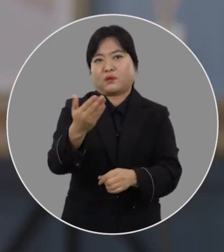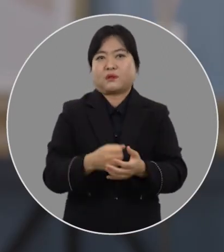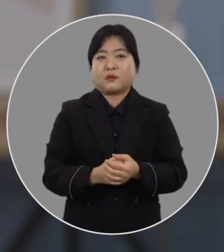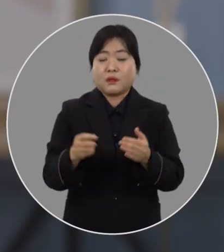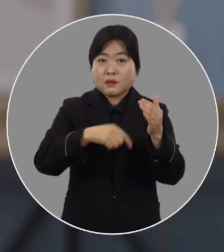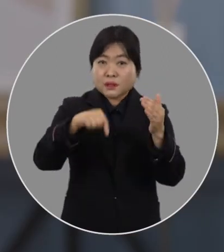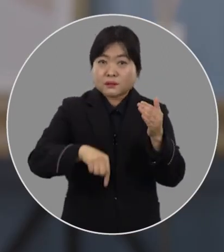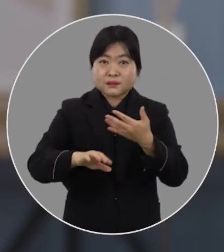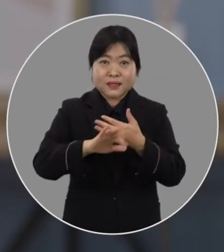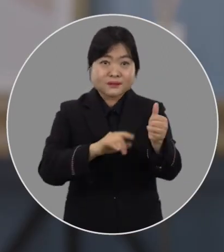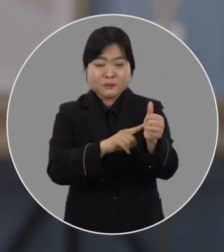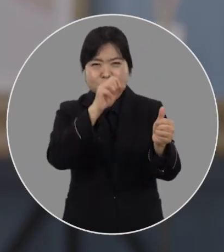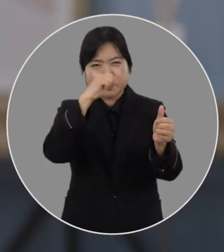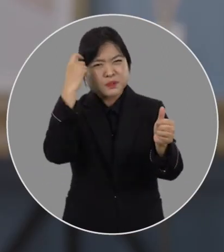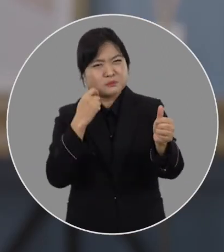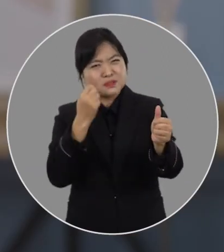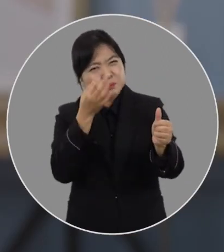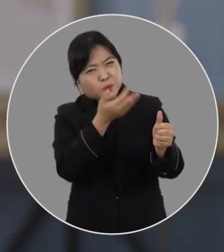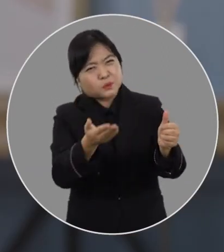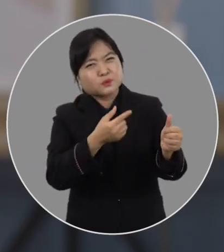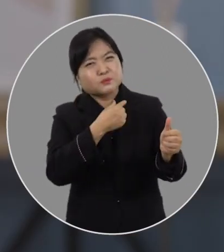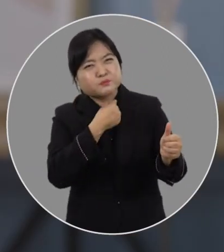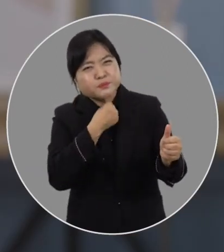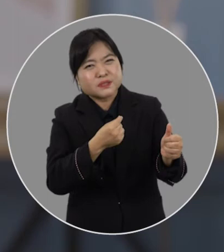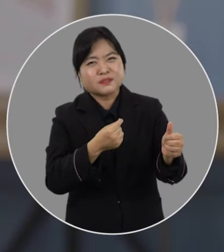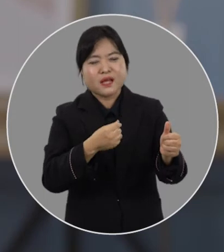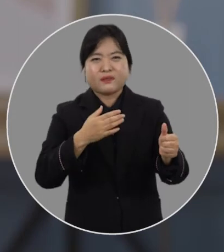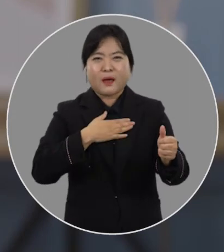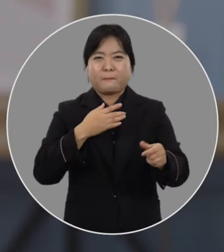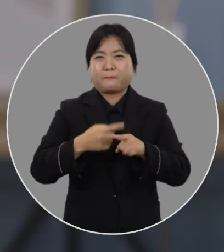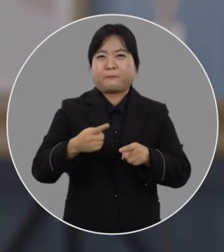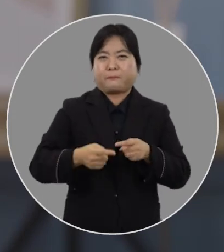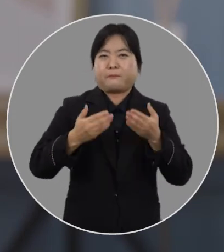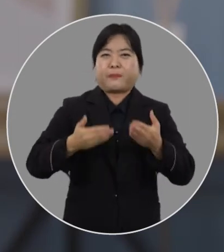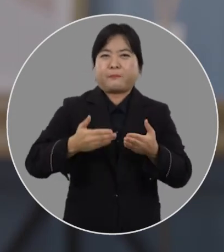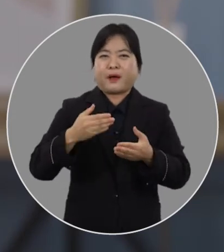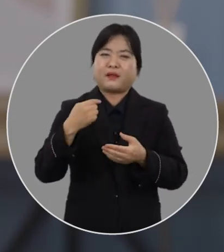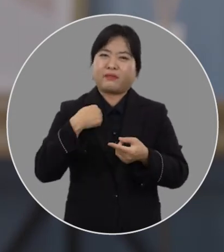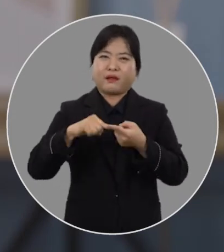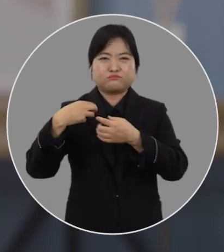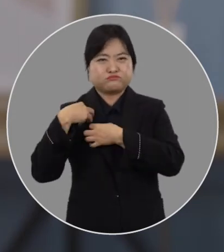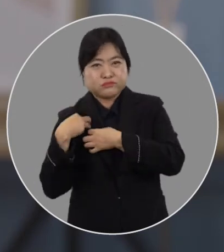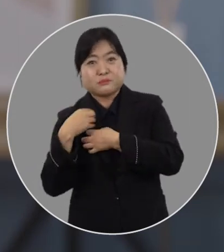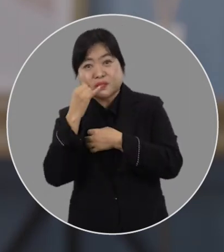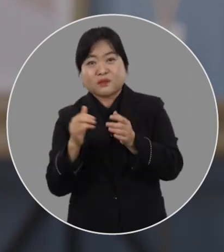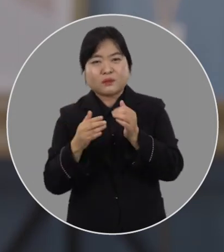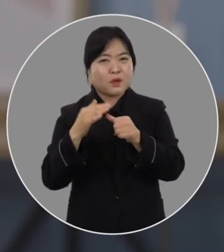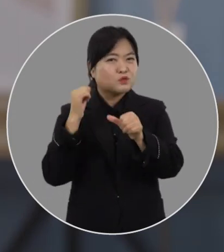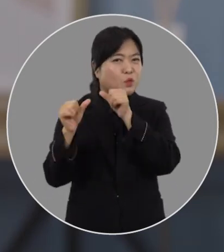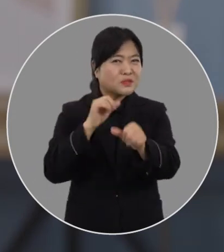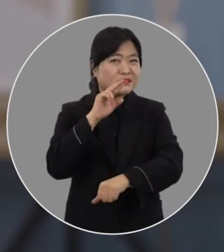여기에는 다른 사람에게 좋은 이미지로 보이고 싶은 욕망인 평판 압력도 작용해서 소문을 바로잡으려는 노력을